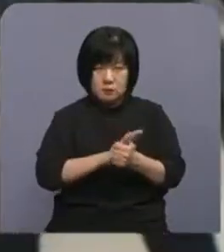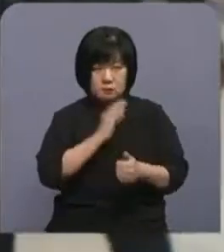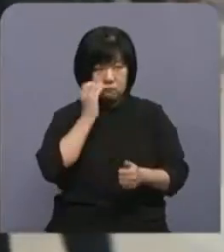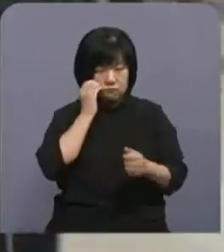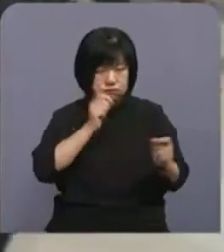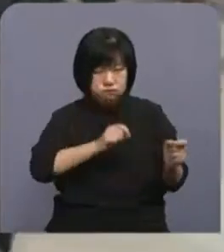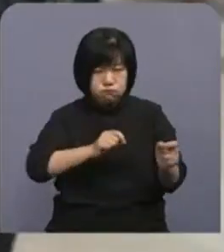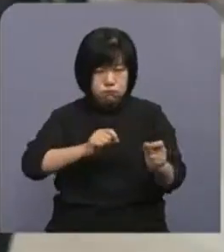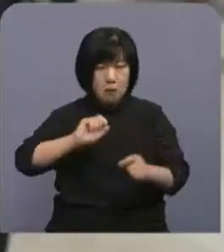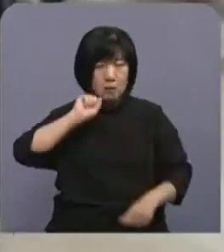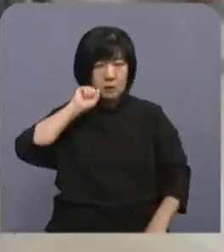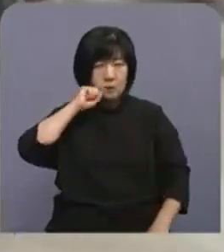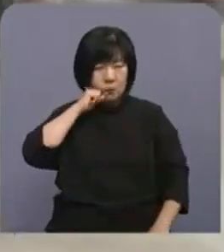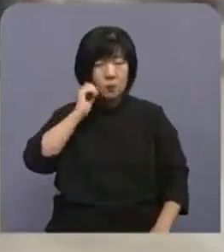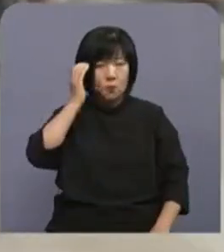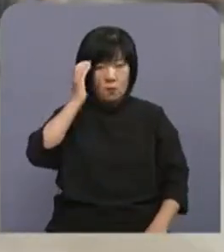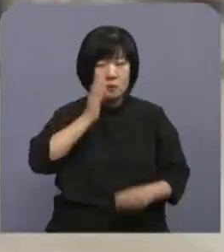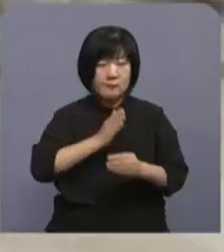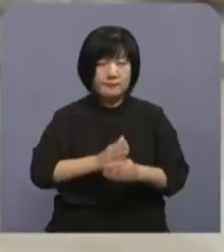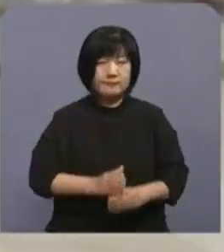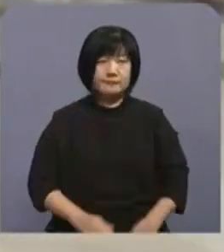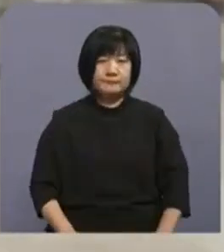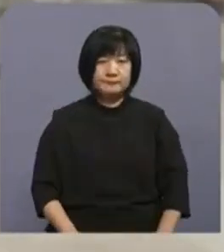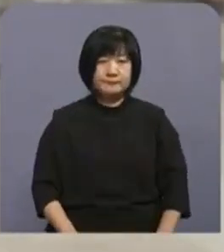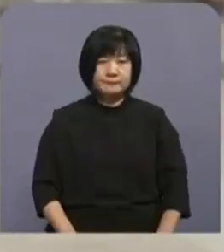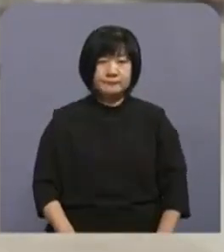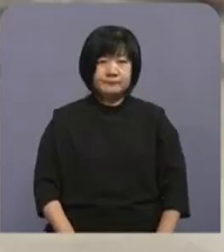있습니다 KBS 뉴스 김아름입니다